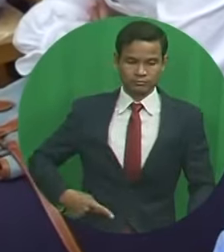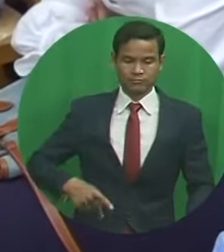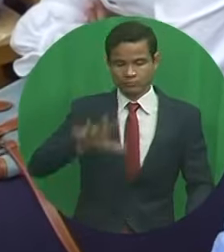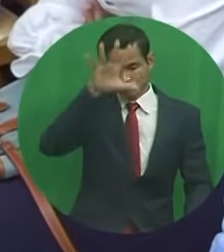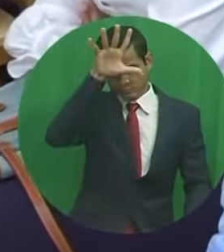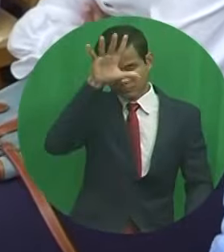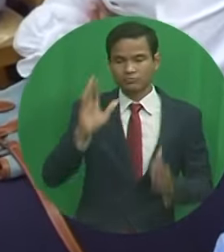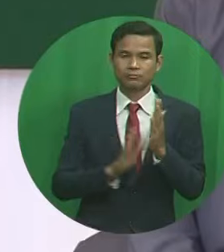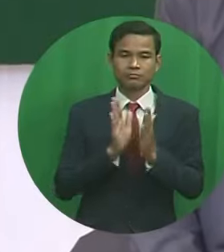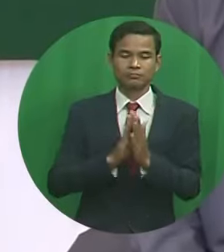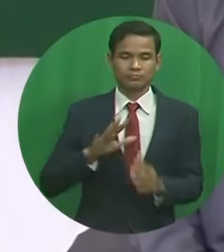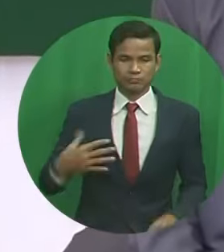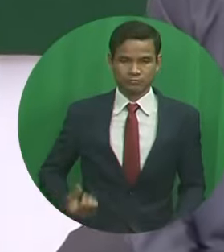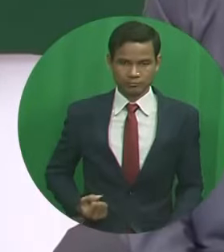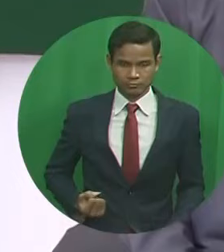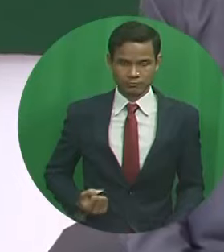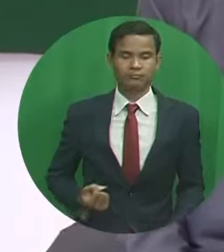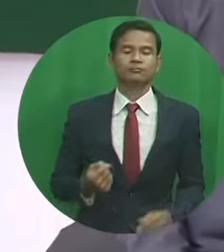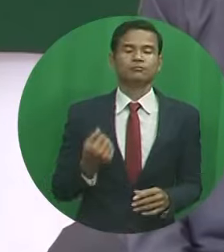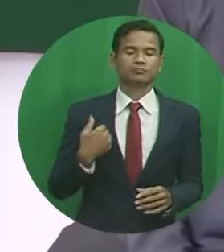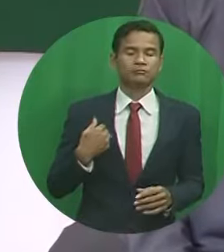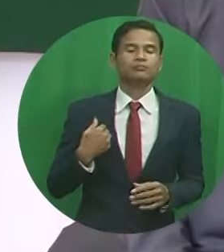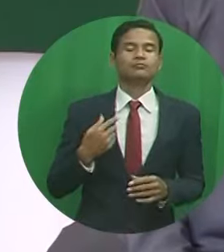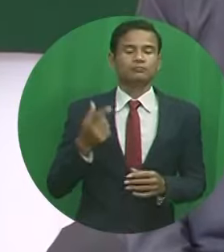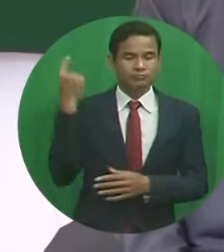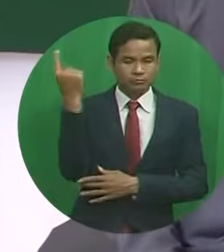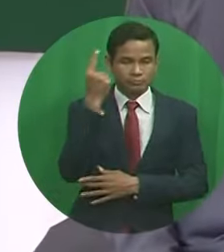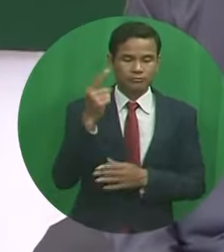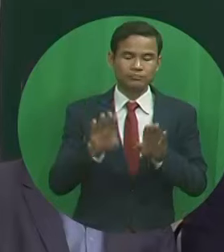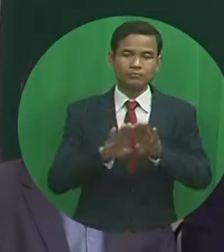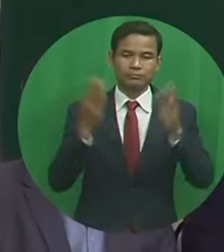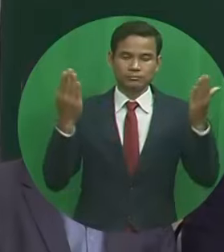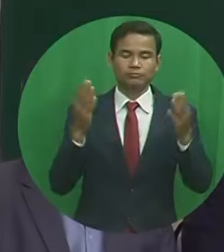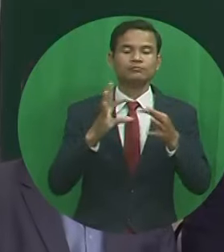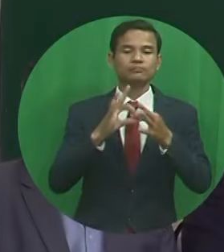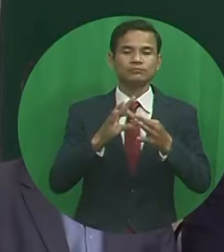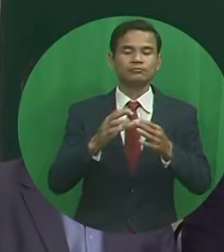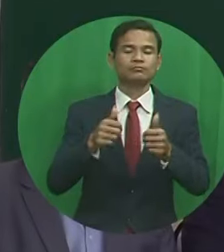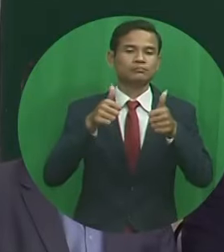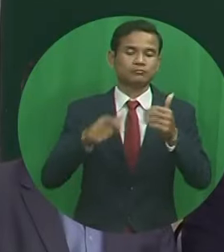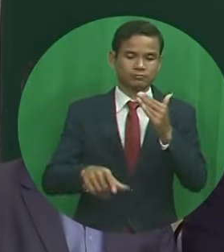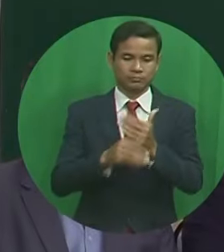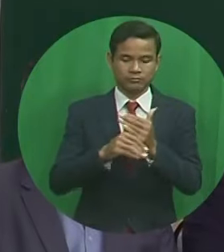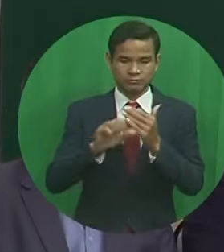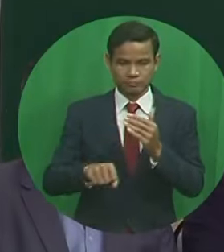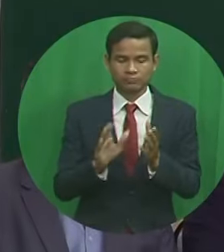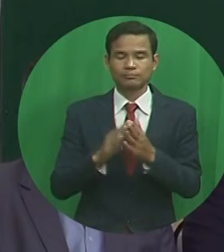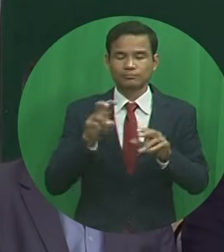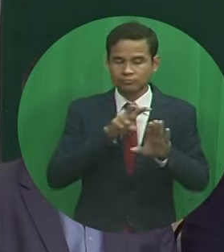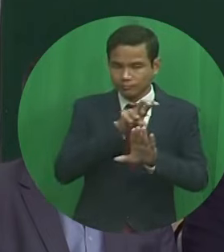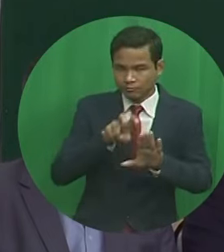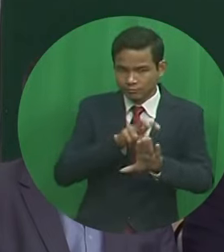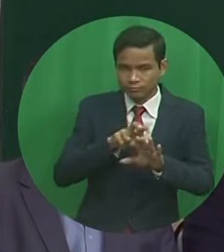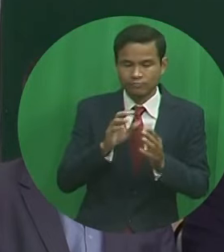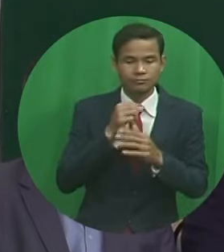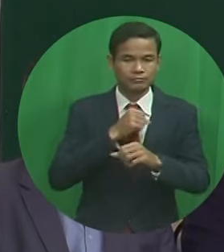នៃព្រះរាជាណាចក្រកម្ពុជាដែលនេះជាការបើកទំព័រចំណងមិត្តភាពល្អបន្ថែមទៀតក្នុងការអភិរក្សនិងការ